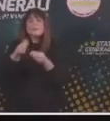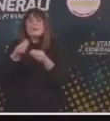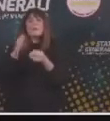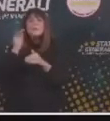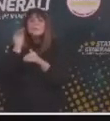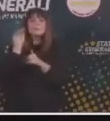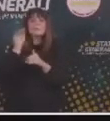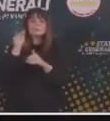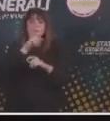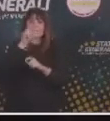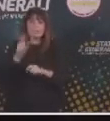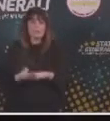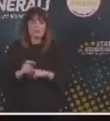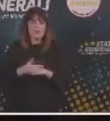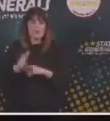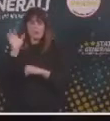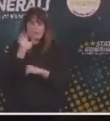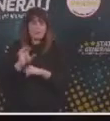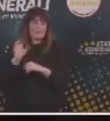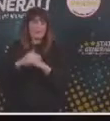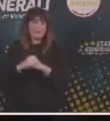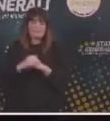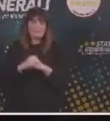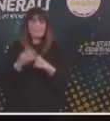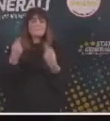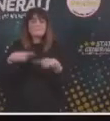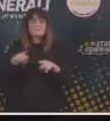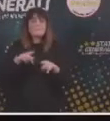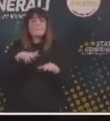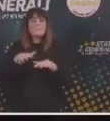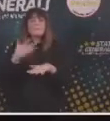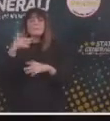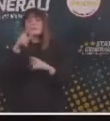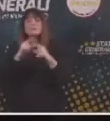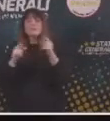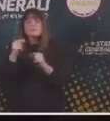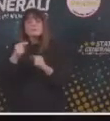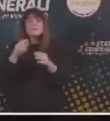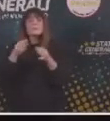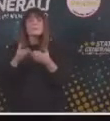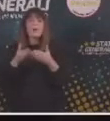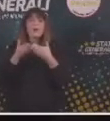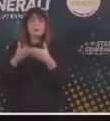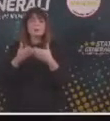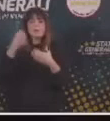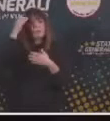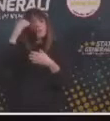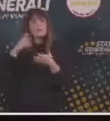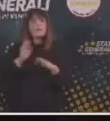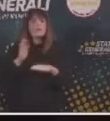il movimento 5 stelle sta governando e del governo ad affrontare una crisi che non ha precedenti nella storia della nostra